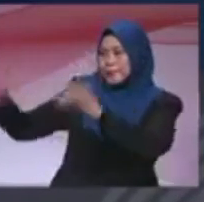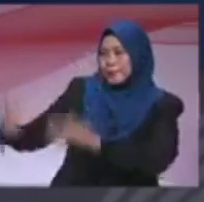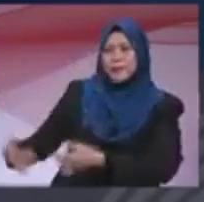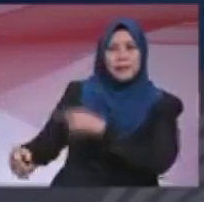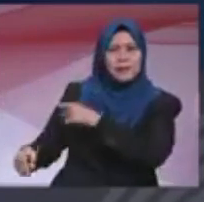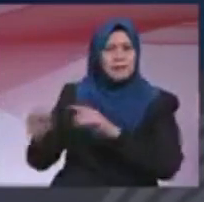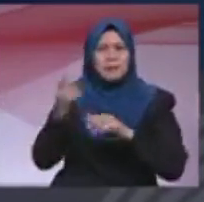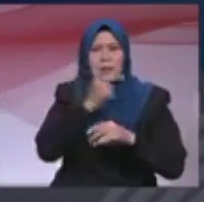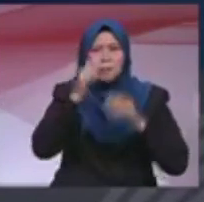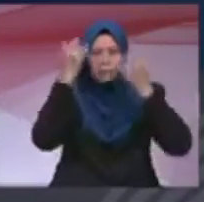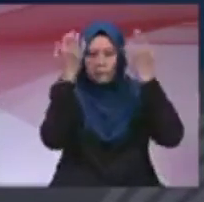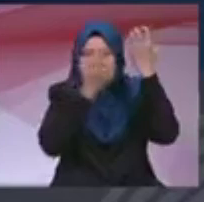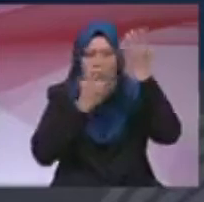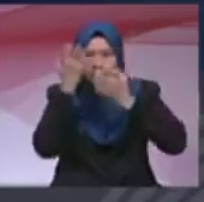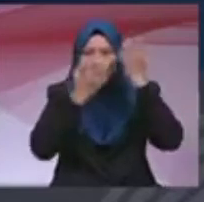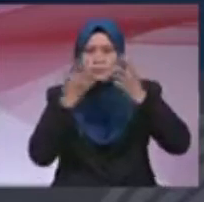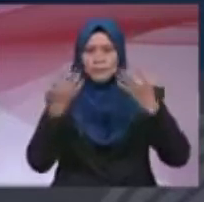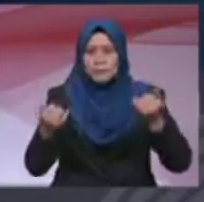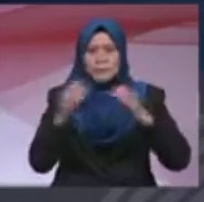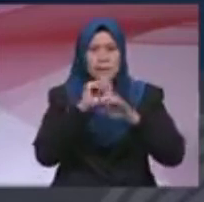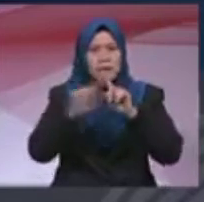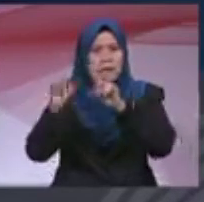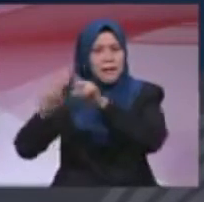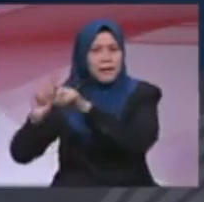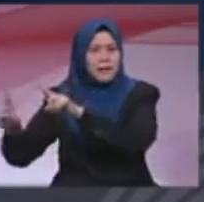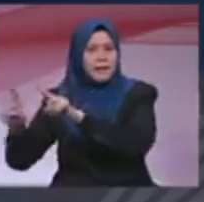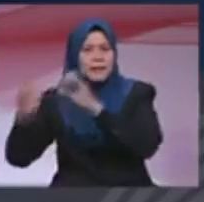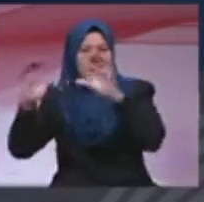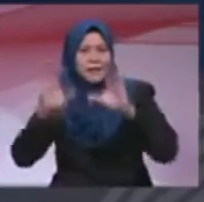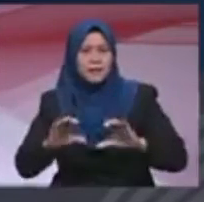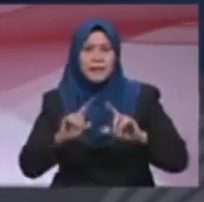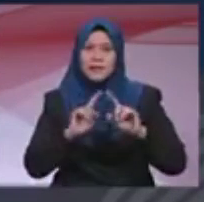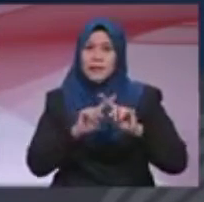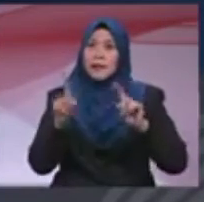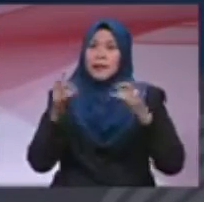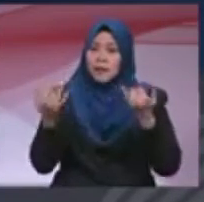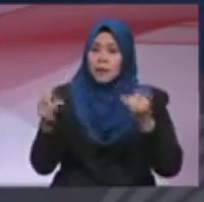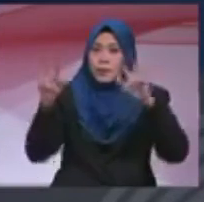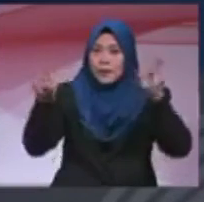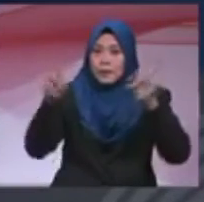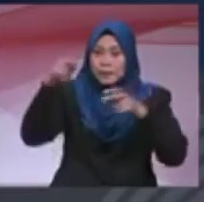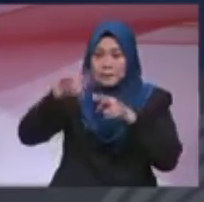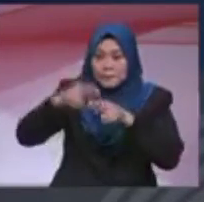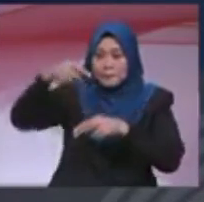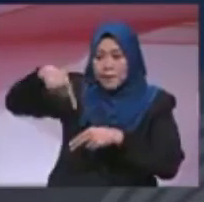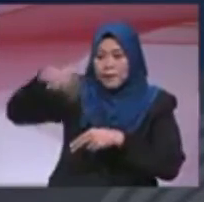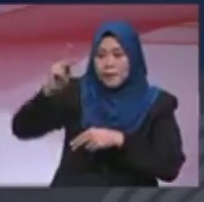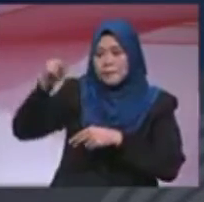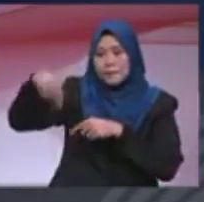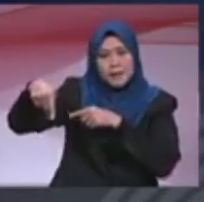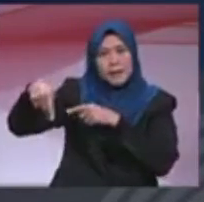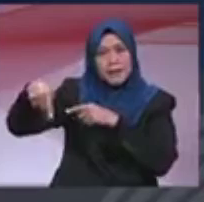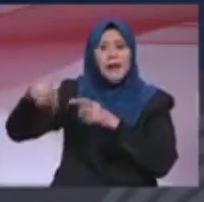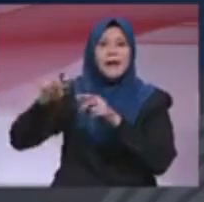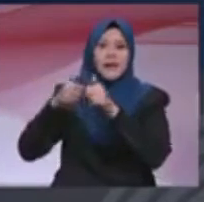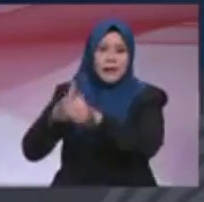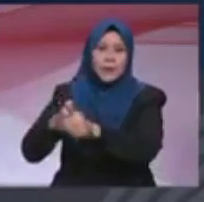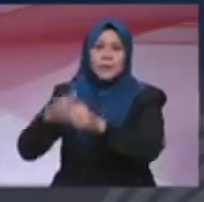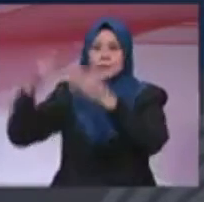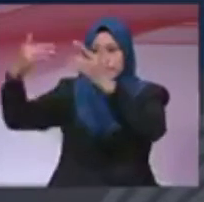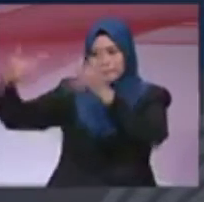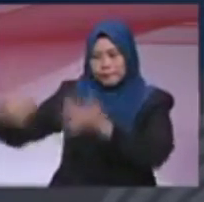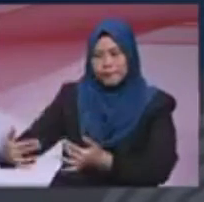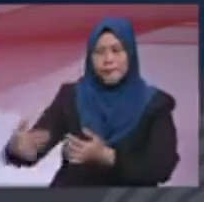nak mengelirukan dengan terlalu banyak kaedah dan sebagainya. Kalau namanya PKP, begitulah kaedahnya. Namanya